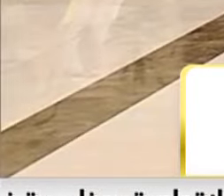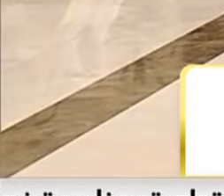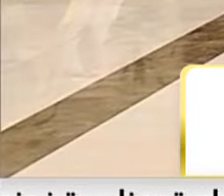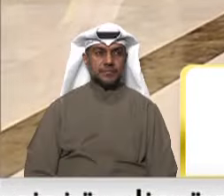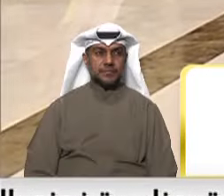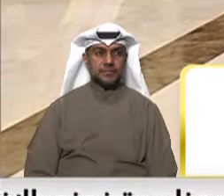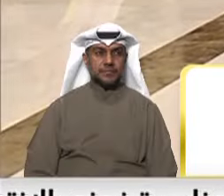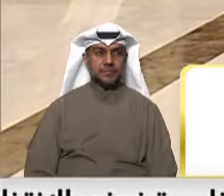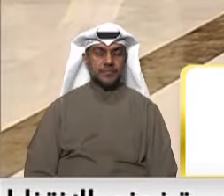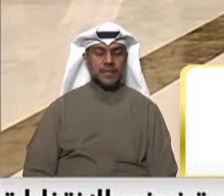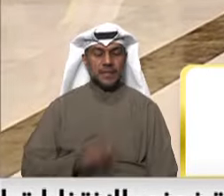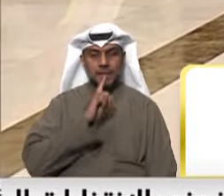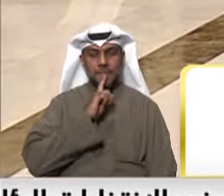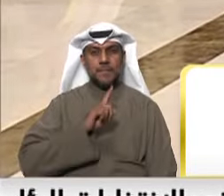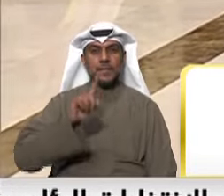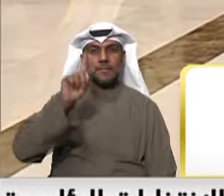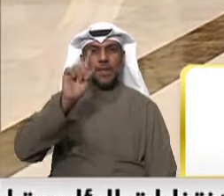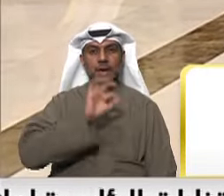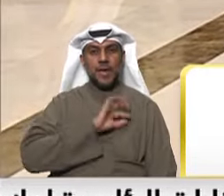بسم الله الرحمن الرحيم.